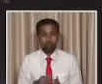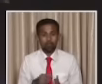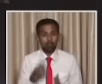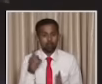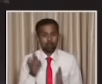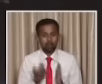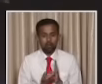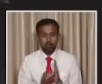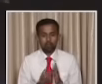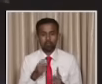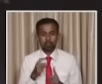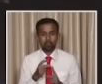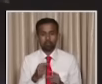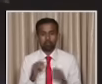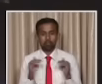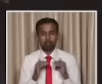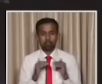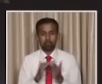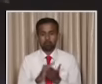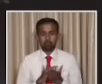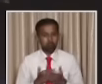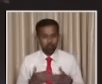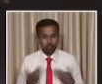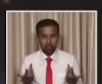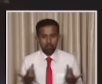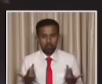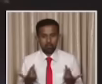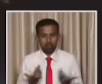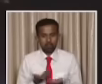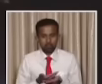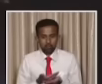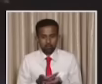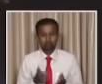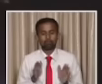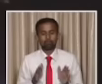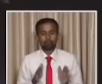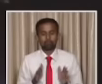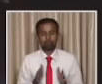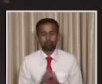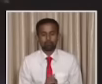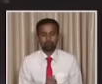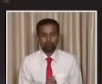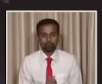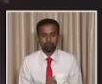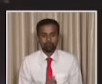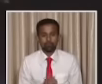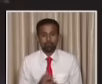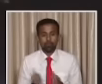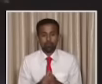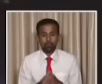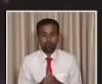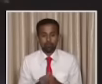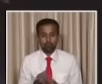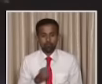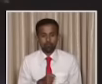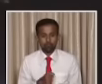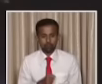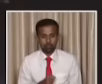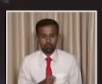රත්නපුර දිස්ත්‍රික්කයේ මිනිස්සුන්ට සාධාරණේ වෙන්නේ නැහැ වෙන්නේ ඉතුරුනොත් තමයි මොකද ඒකේ හදාගන්නම දෙනවා මේ